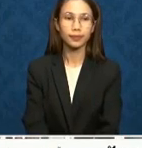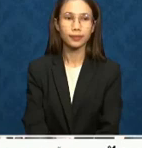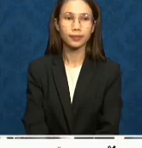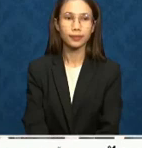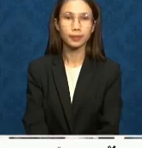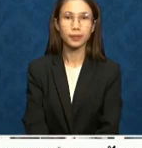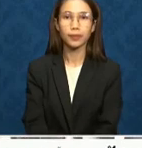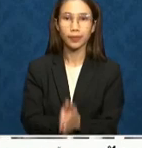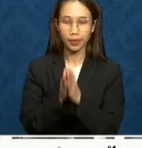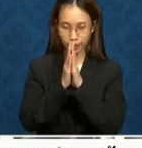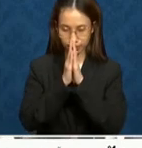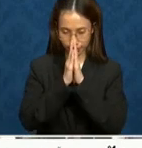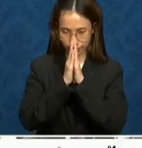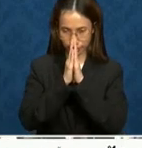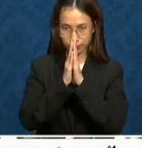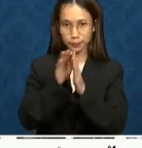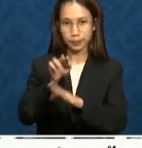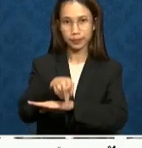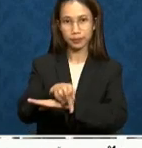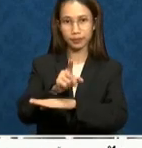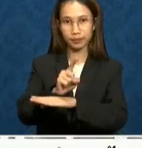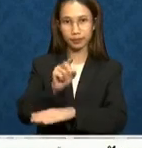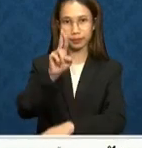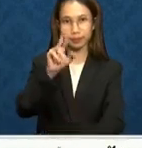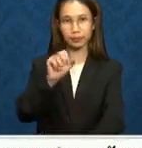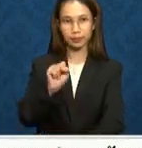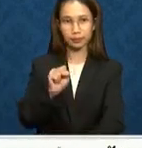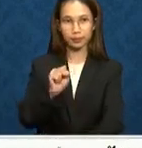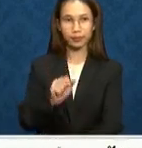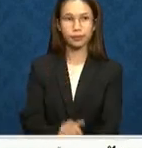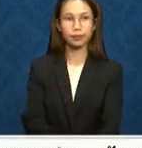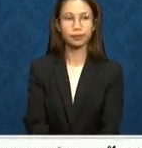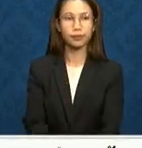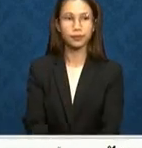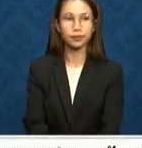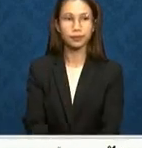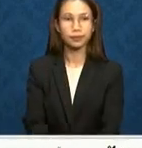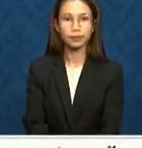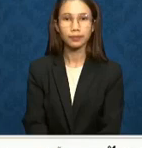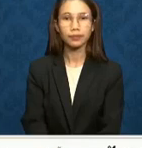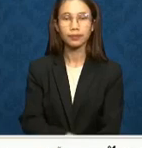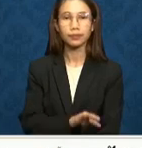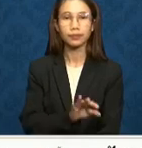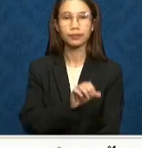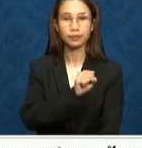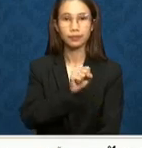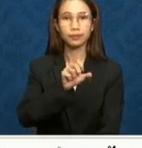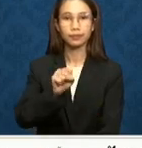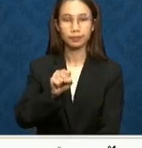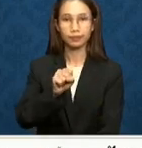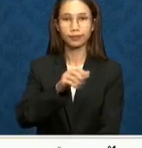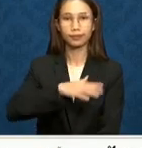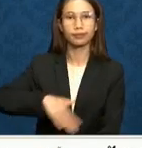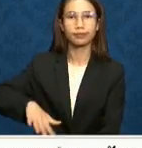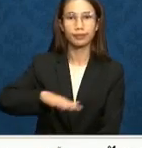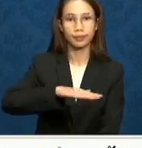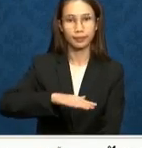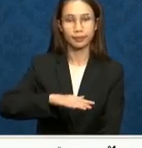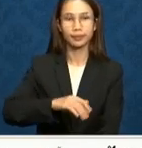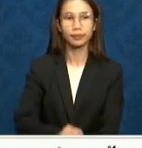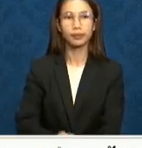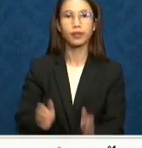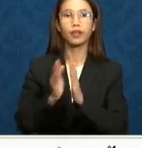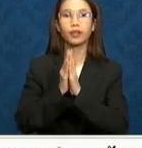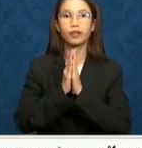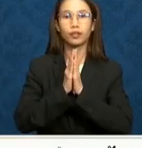กราบเรียนท่านประธานสภาที่เคารพและท่านสมาชิกผู้ทรงเกียรติทุกท่านนะครับขอบคุณ